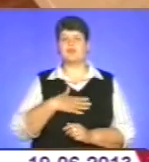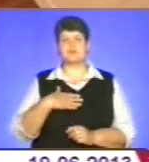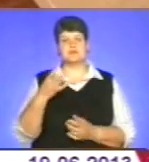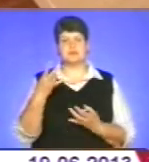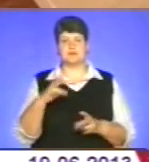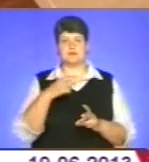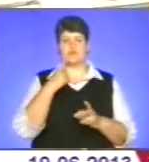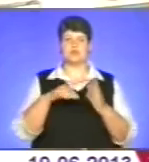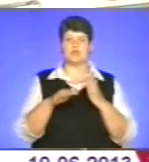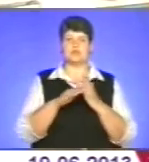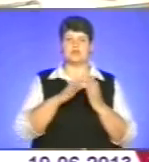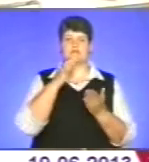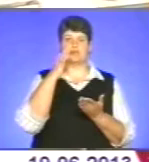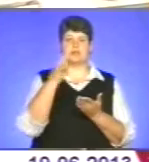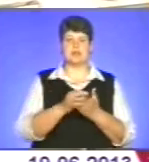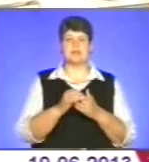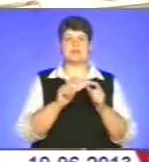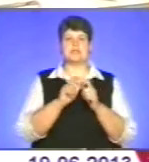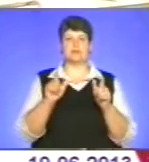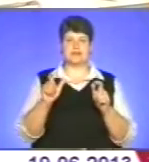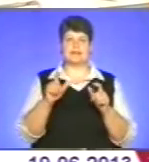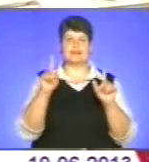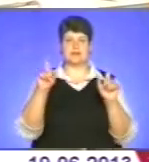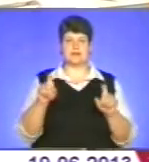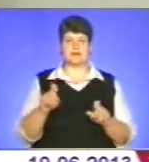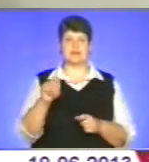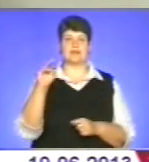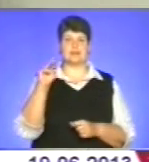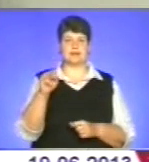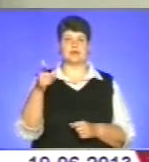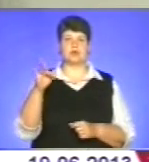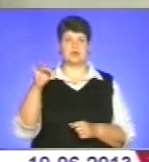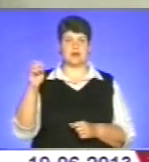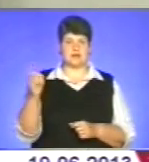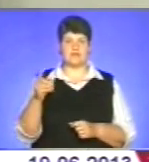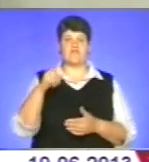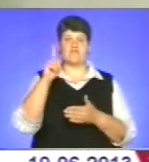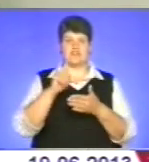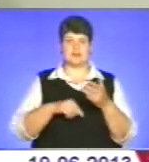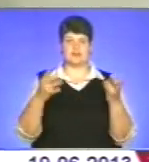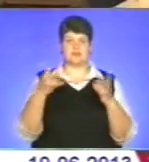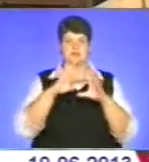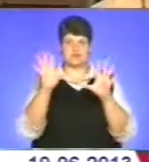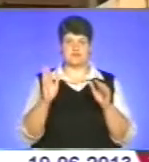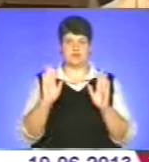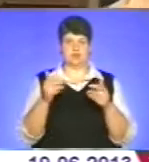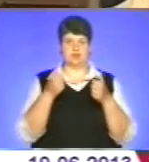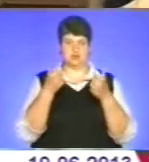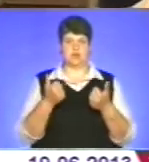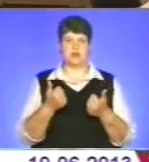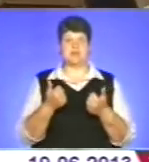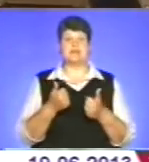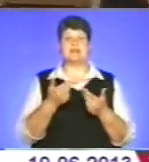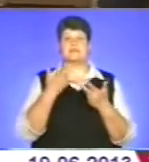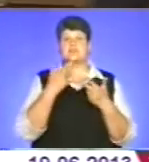наголошує помічник відповідального за пункт тестування Тетяна Гурін. Головне – вірити, що все буде добре. Ну, звичайно ж, вони всі